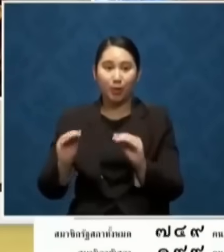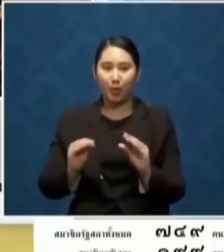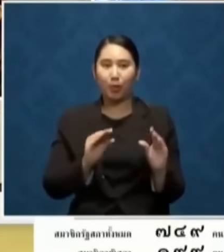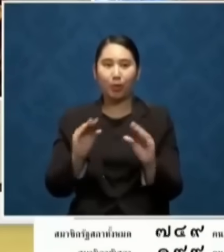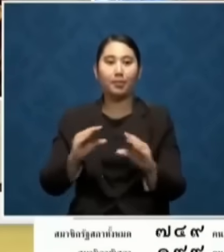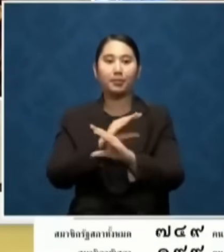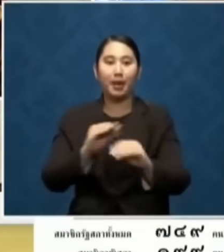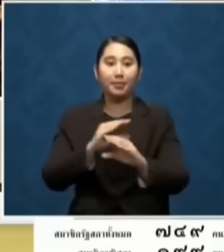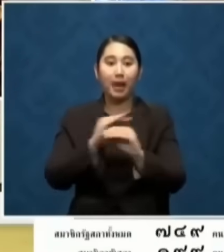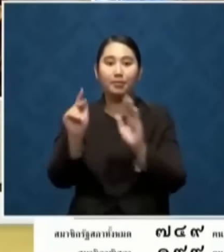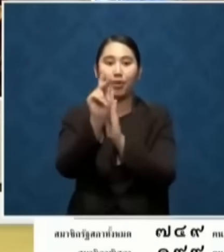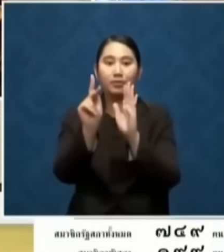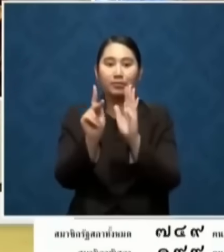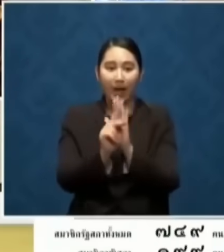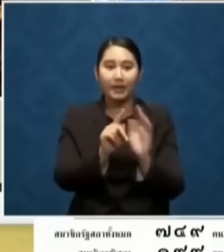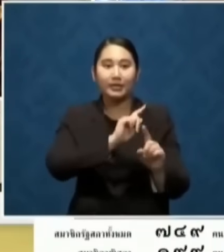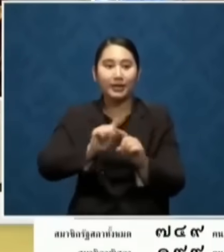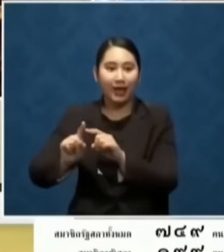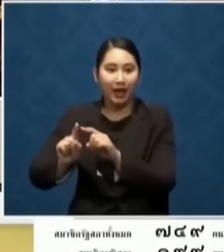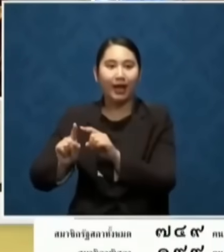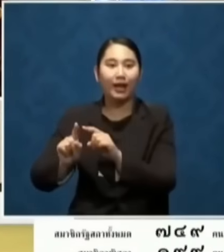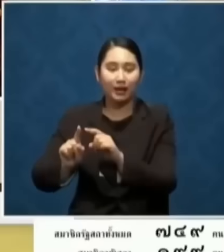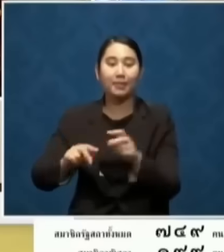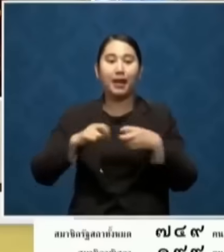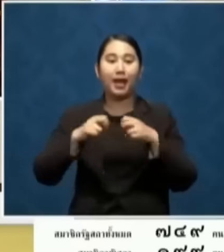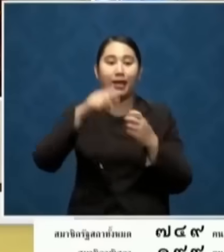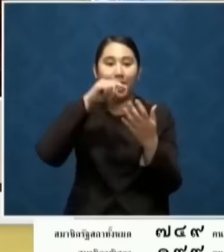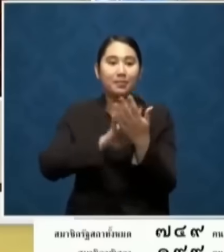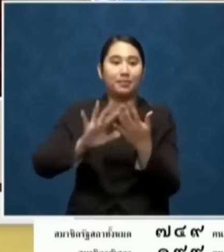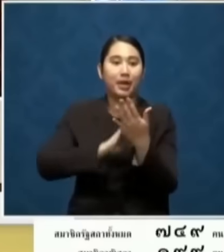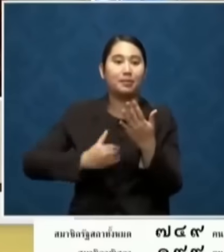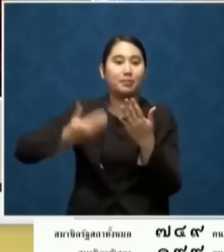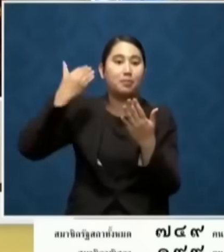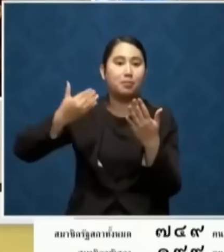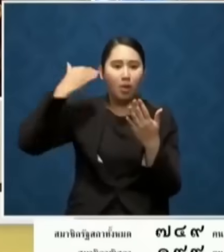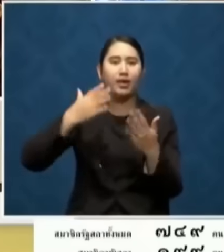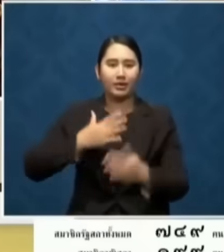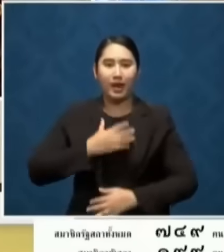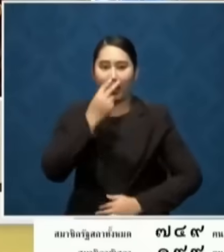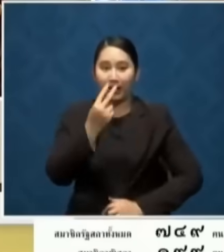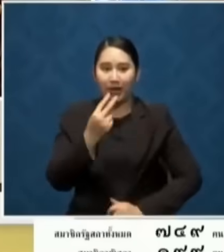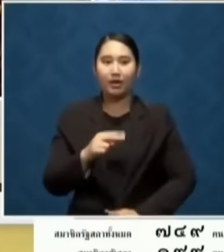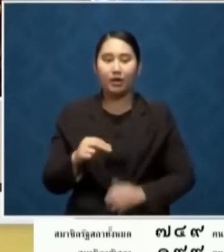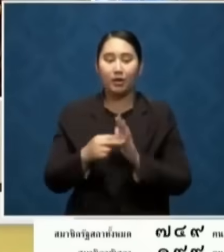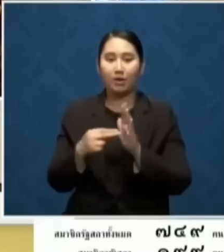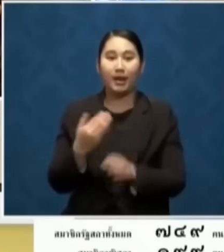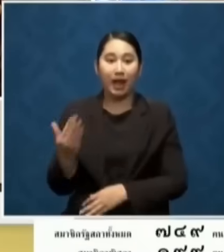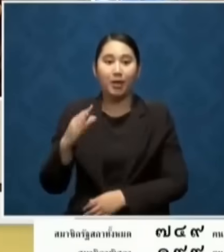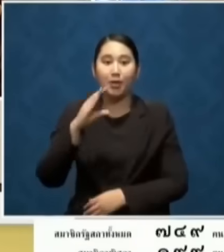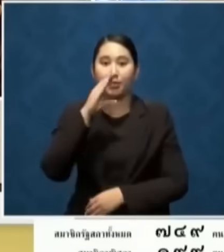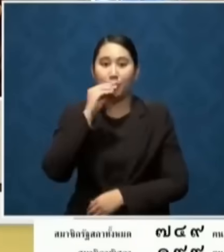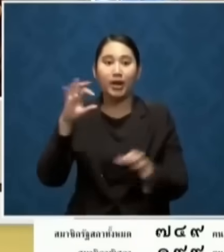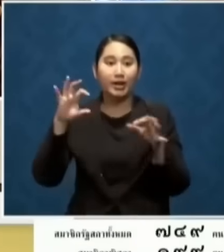ครหมิ่นสถาบันแล้วให้เอาปืนไปยิงเลยต่างหากค่ะไม่แน่ใจว่าคนที่สูญเสียตั้งแต่เหตุการณ์99ศพที่ยังไม่รู้ว่